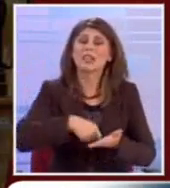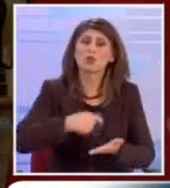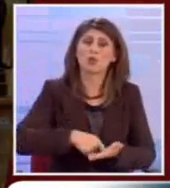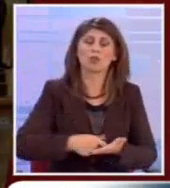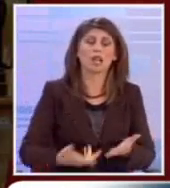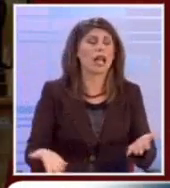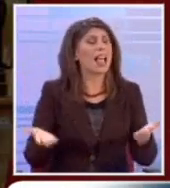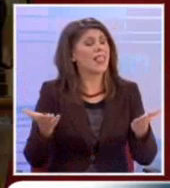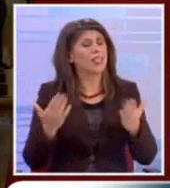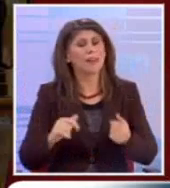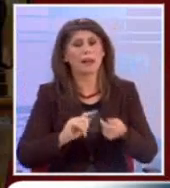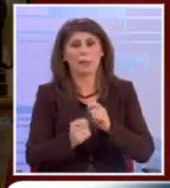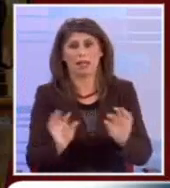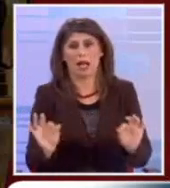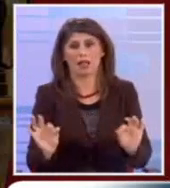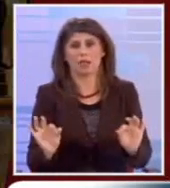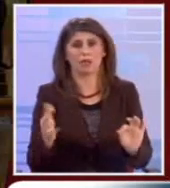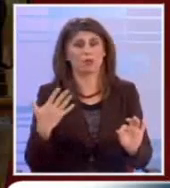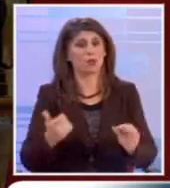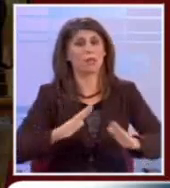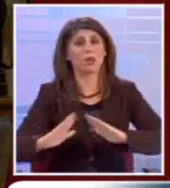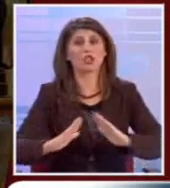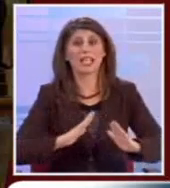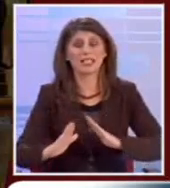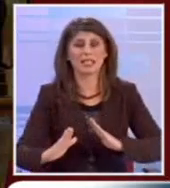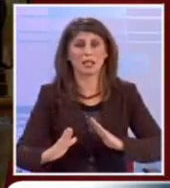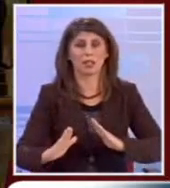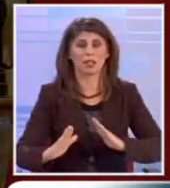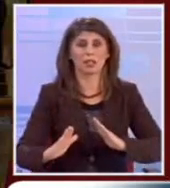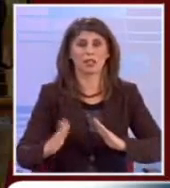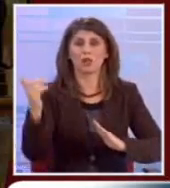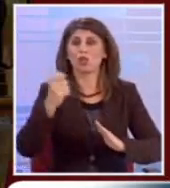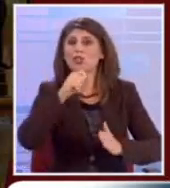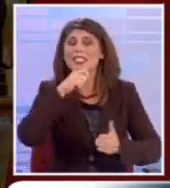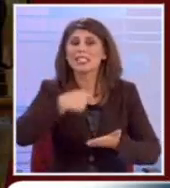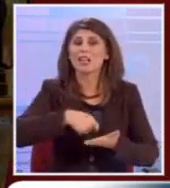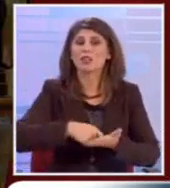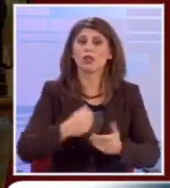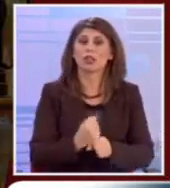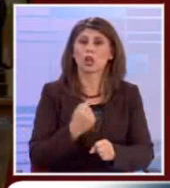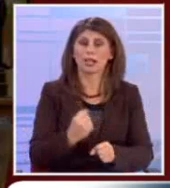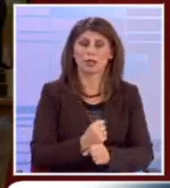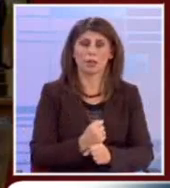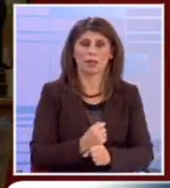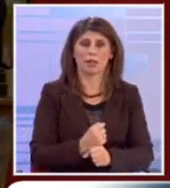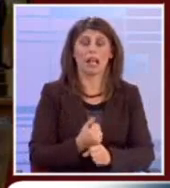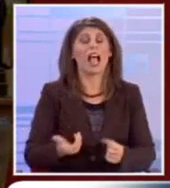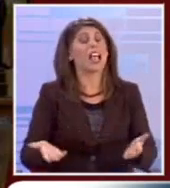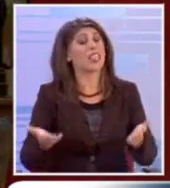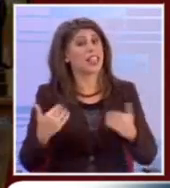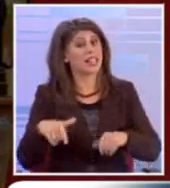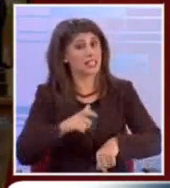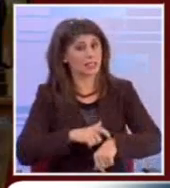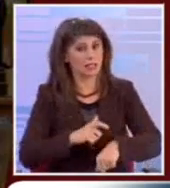δεν υπάρχει μεταρρύθμιση που είναι η προστασία των συνταξιούχων και των εργαζομένων. Δεν είναι